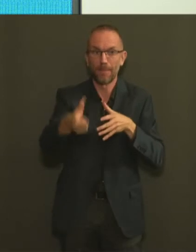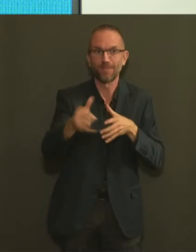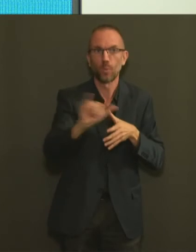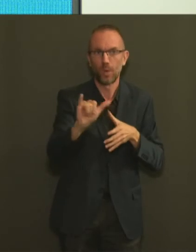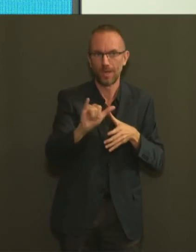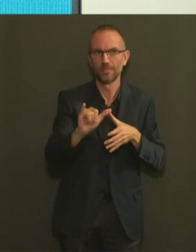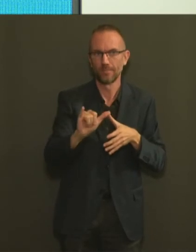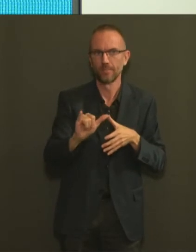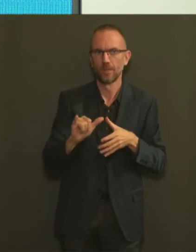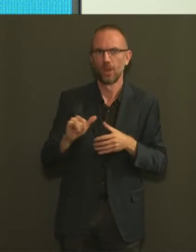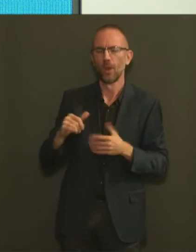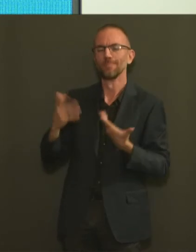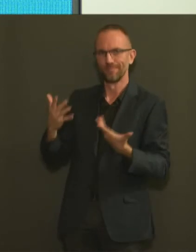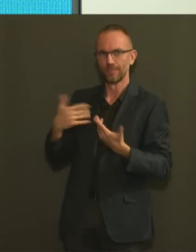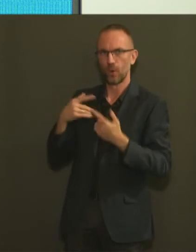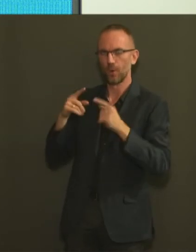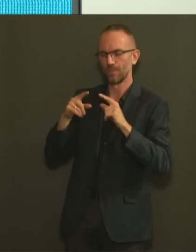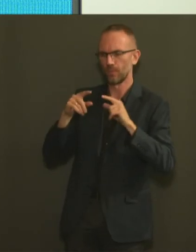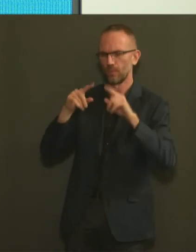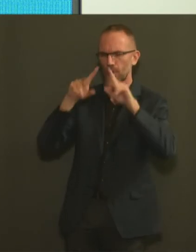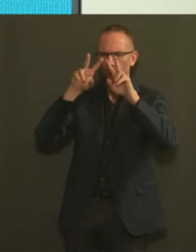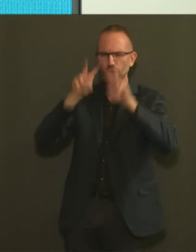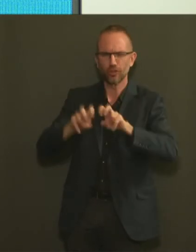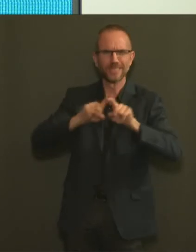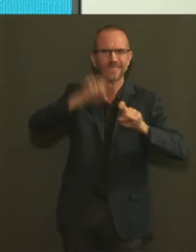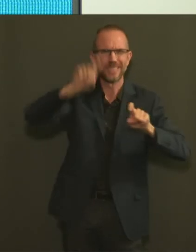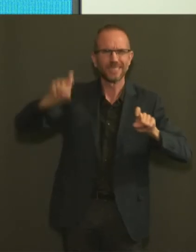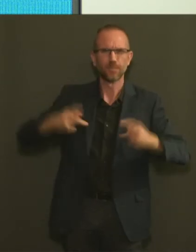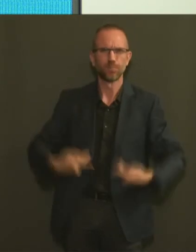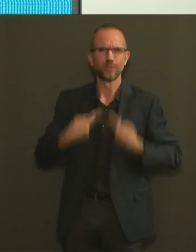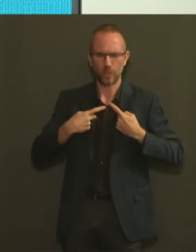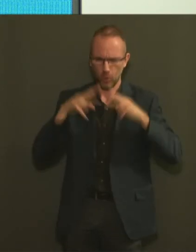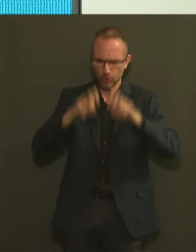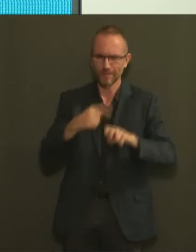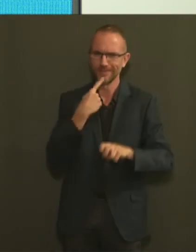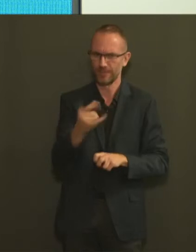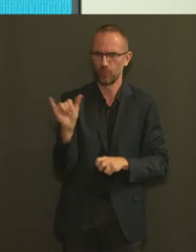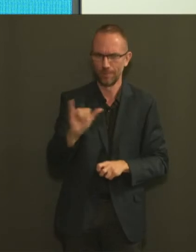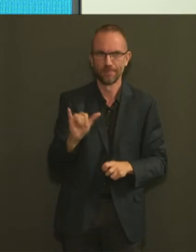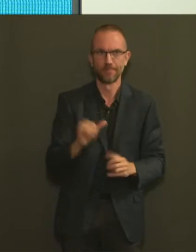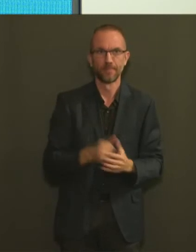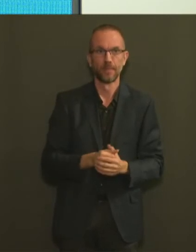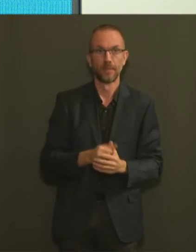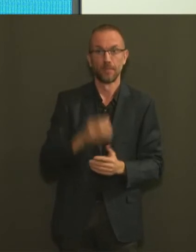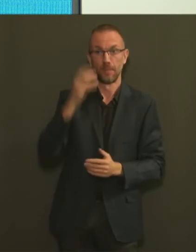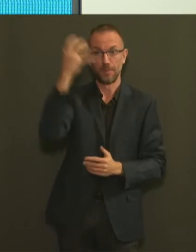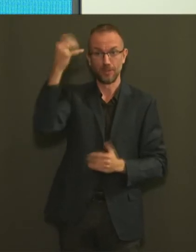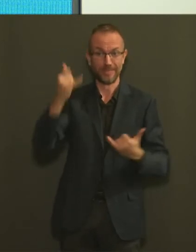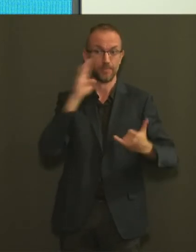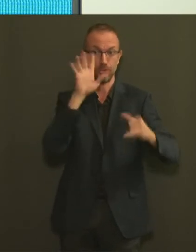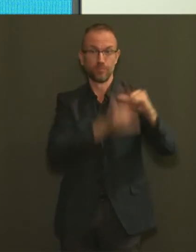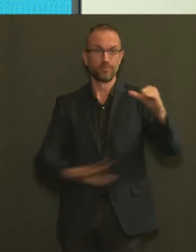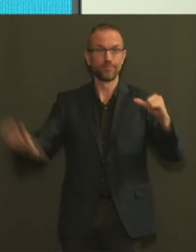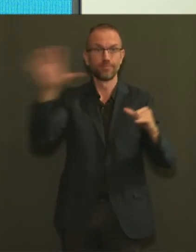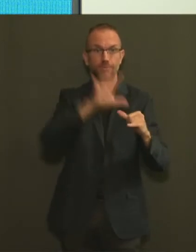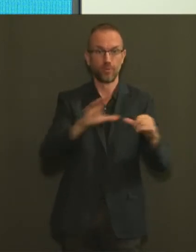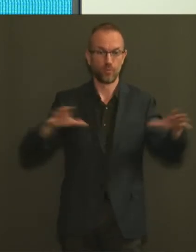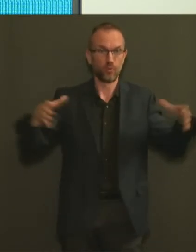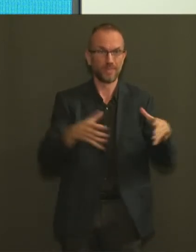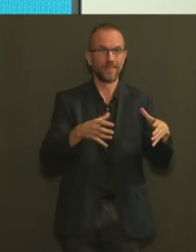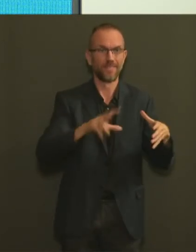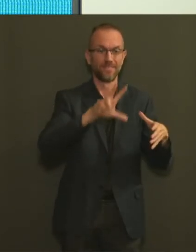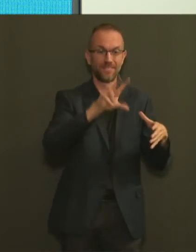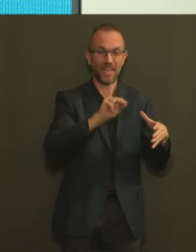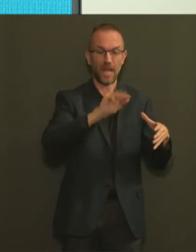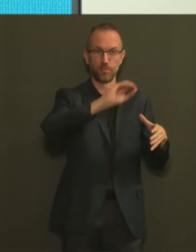montrant que dans la situation belge actuelle si 20% des personnes invite quatre personnes en plus